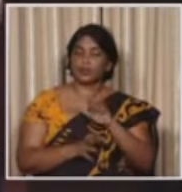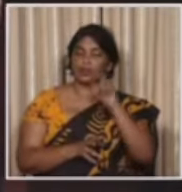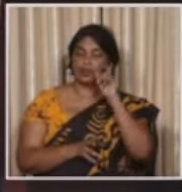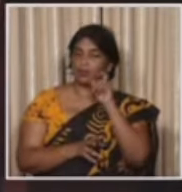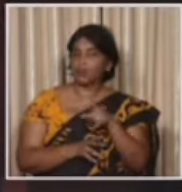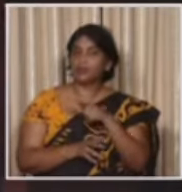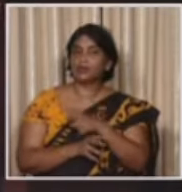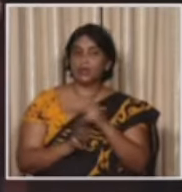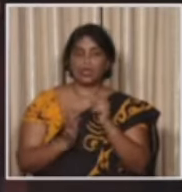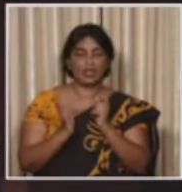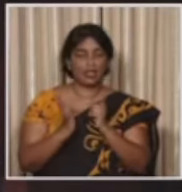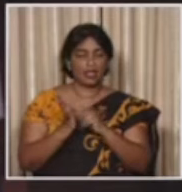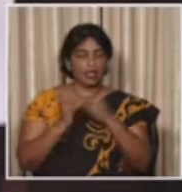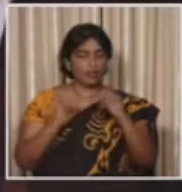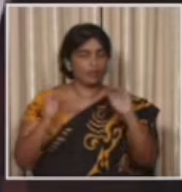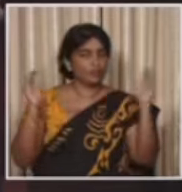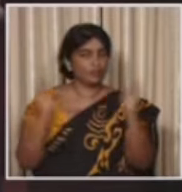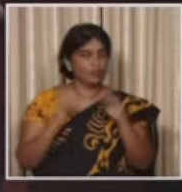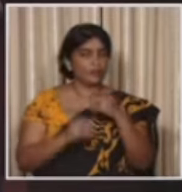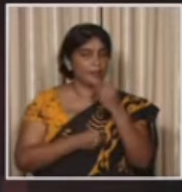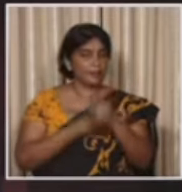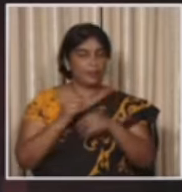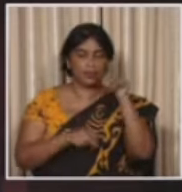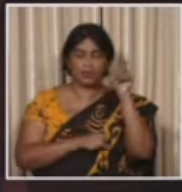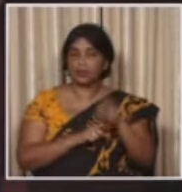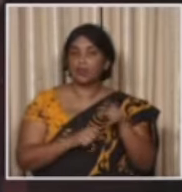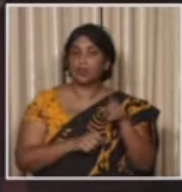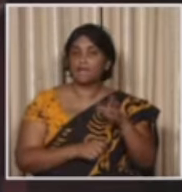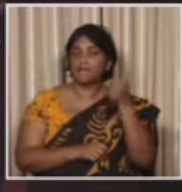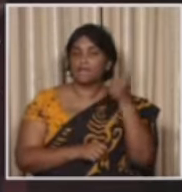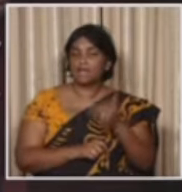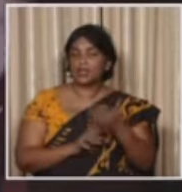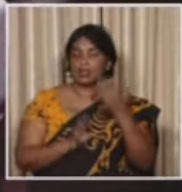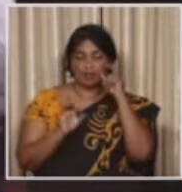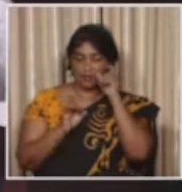පොඩ්ඩක් මේ ශුද්‍ර කුඩා හා මධ්‍ය පරිමාණයේ කර්මාන්තකරුවන්ගේ